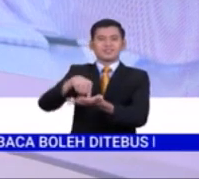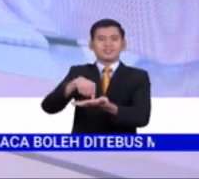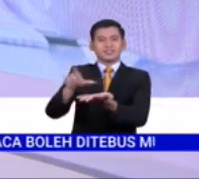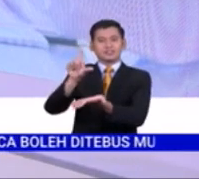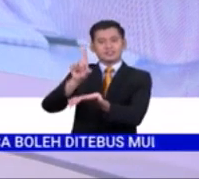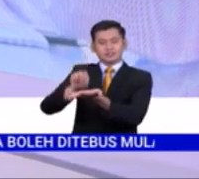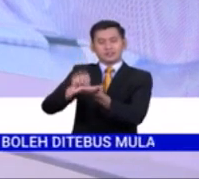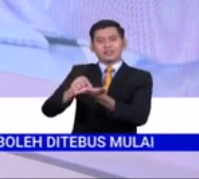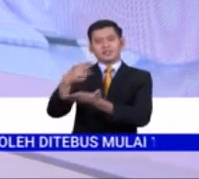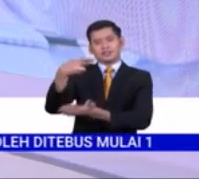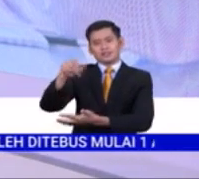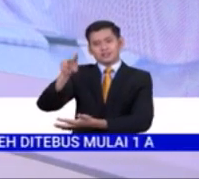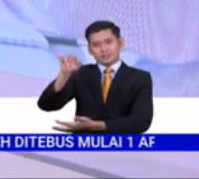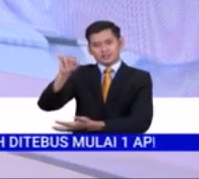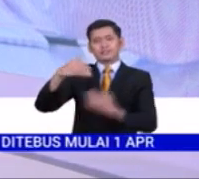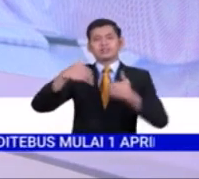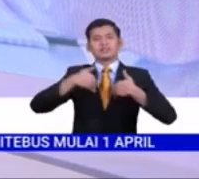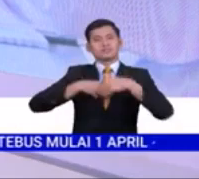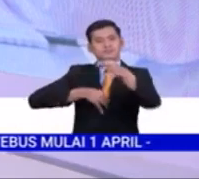ada perinciannya.